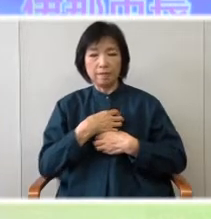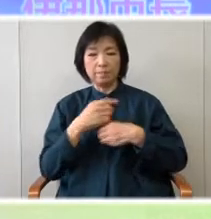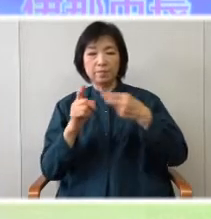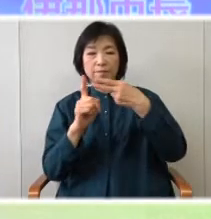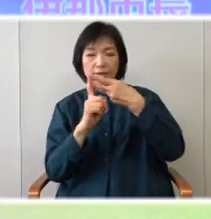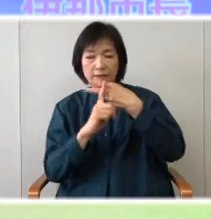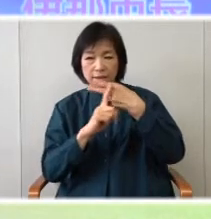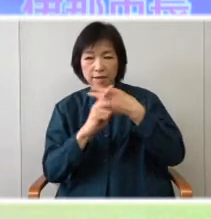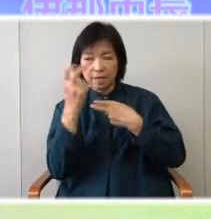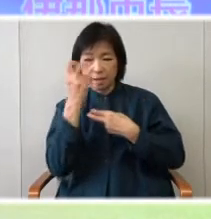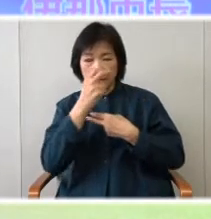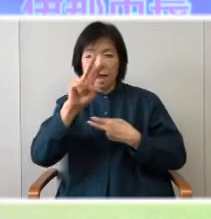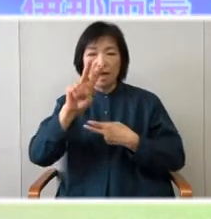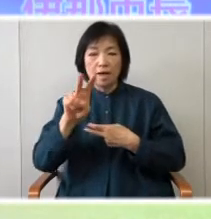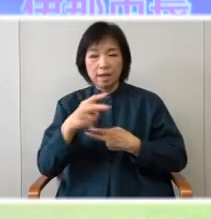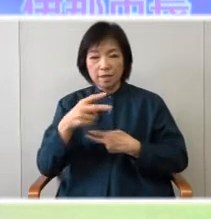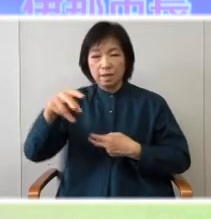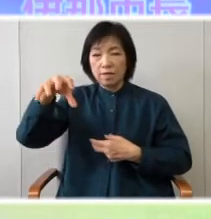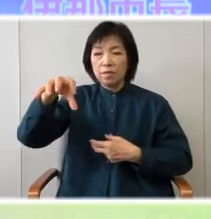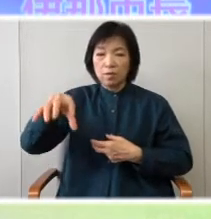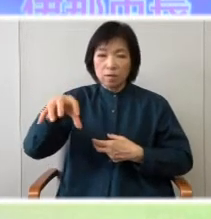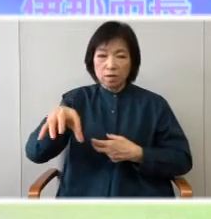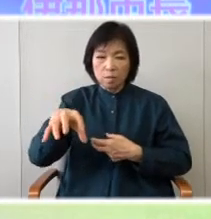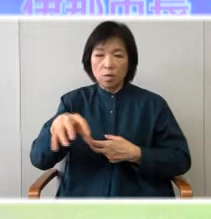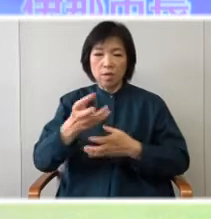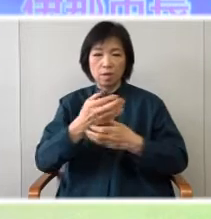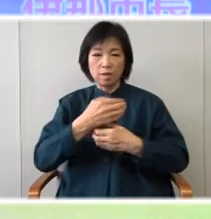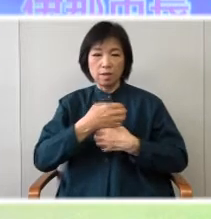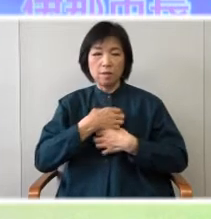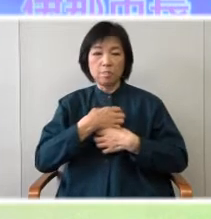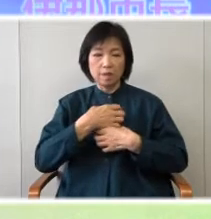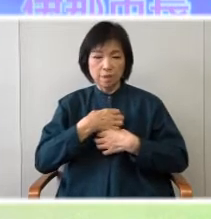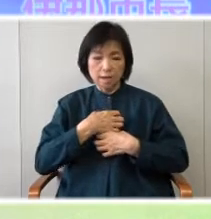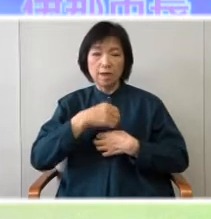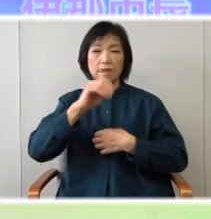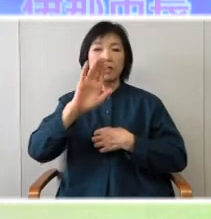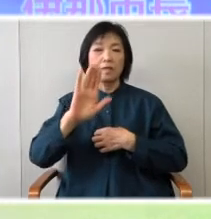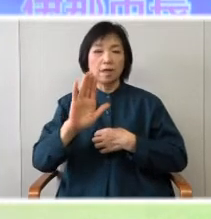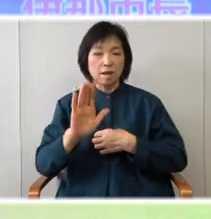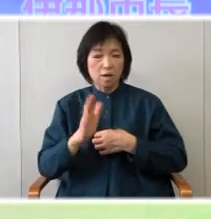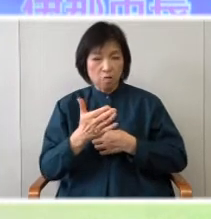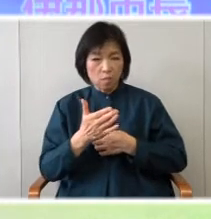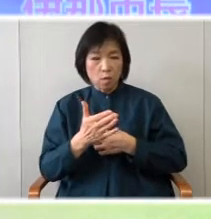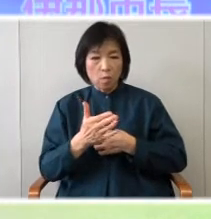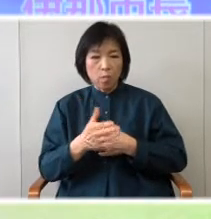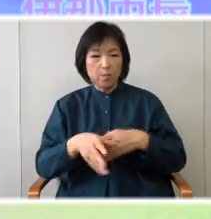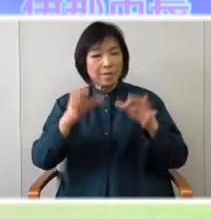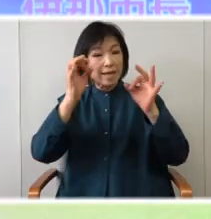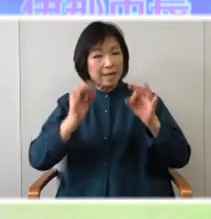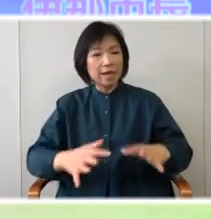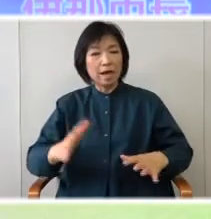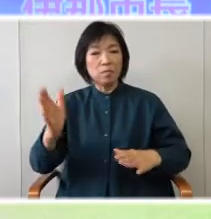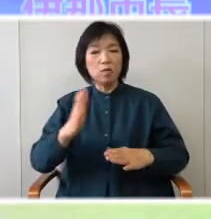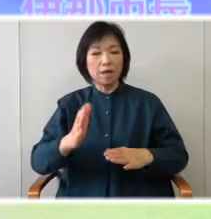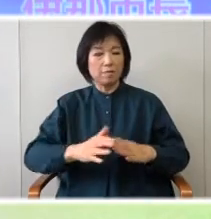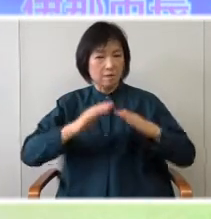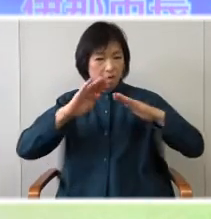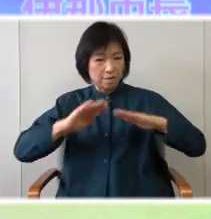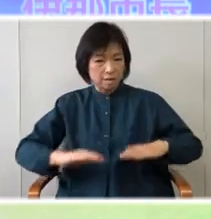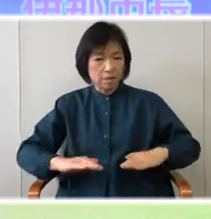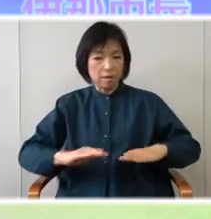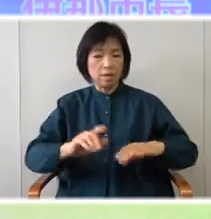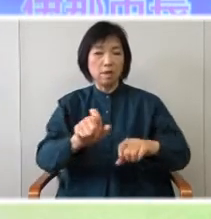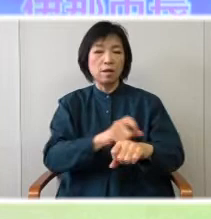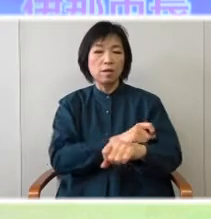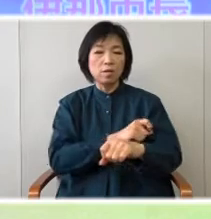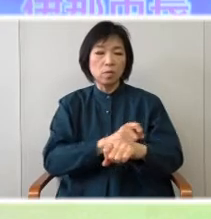はいたんですが、まあ、何事もというかそうした大きな被害なくて終わったということで安堵をしております。